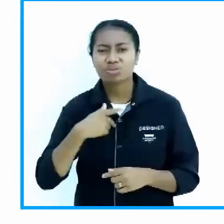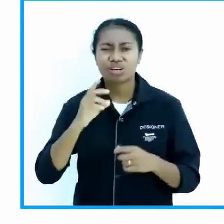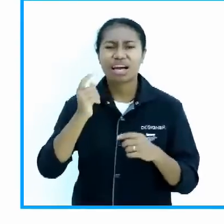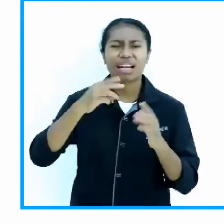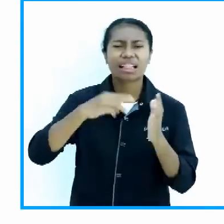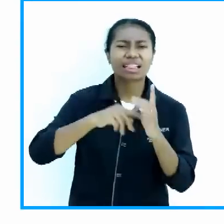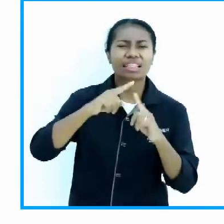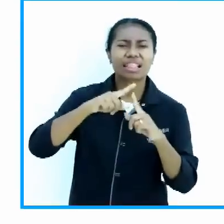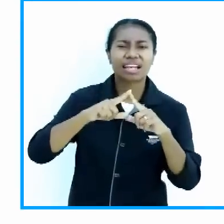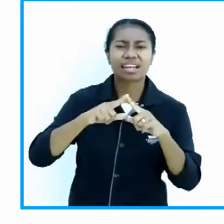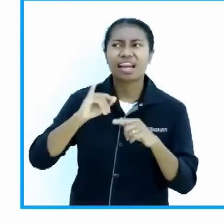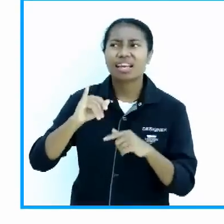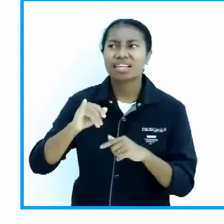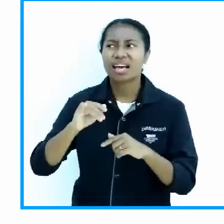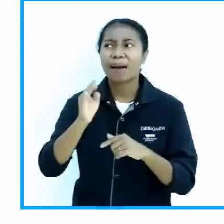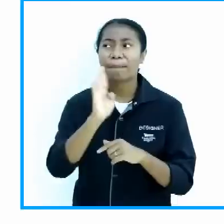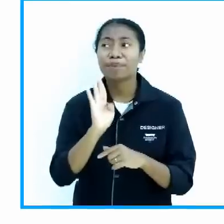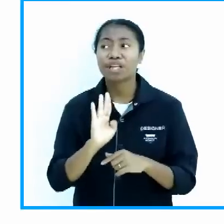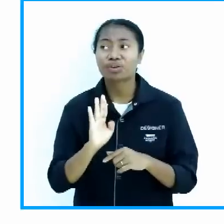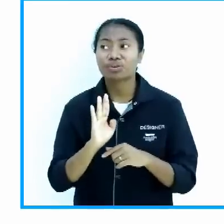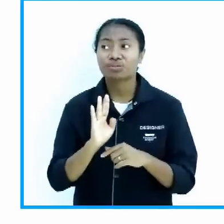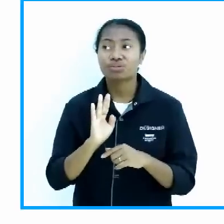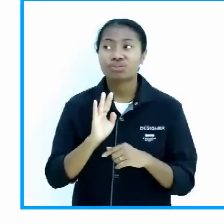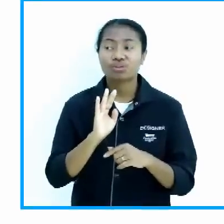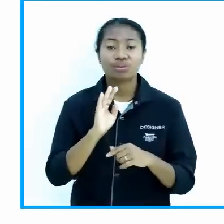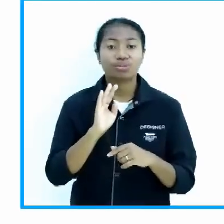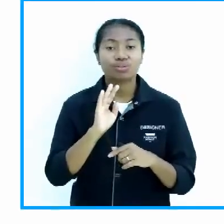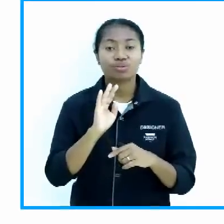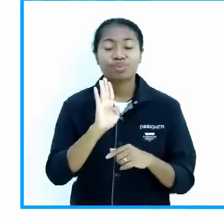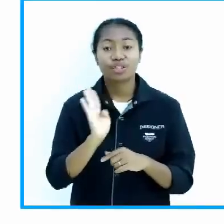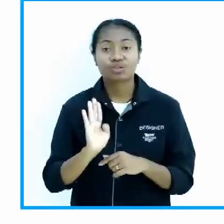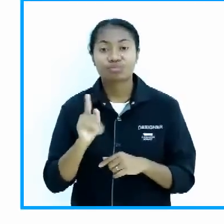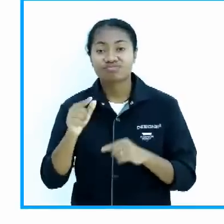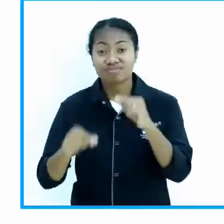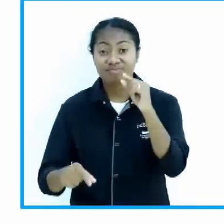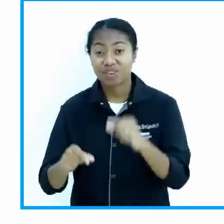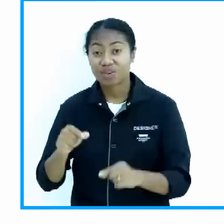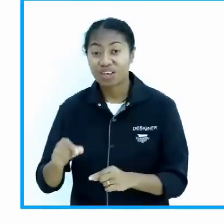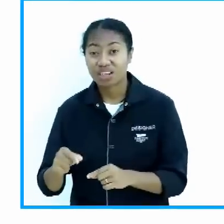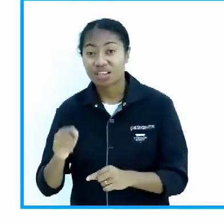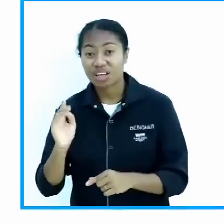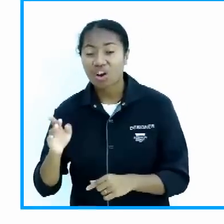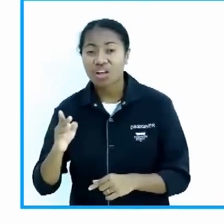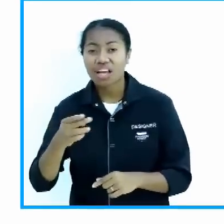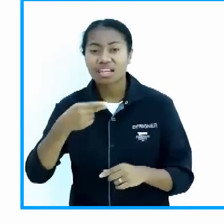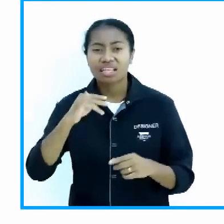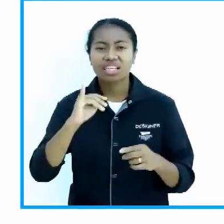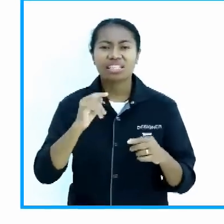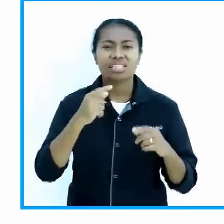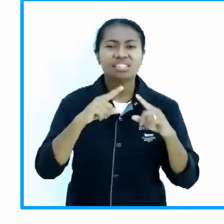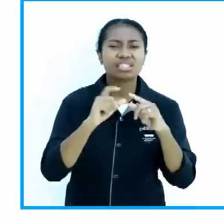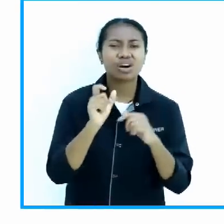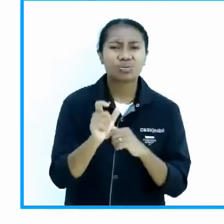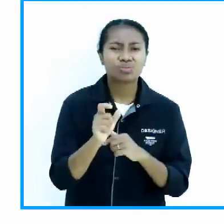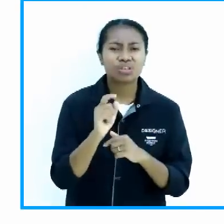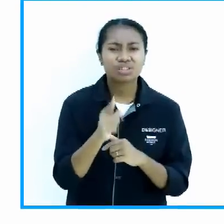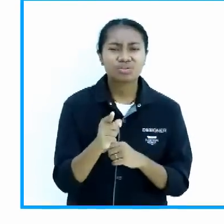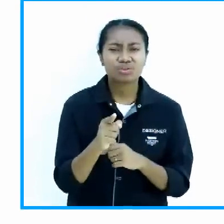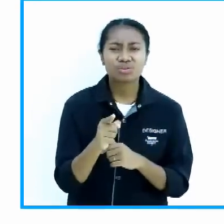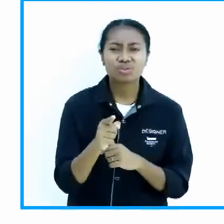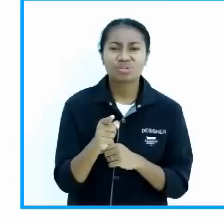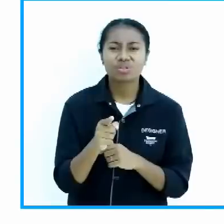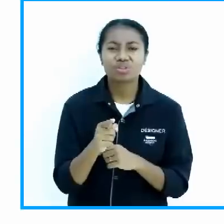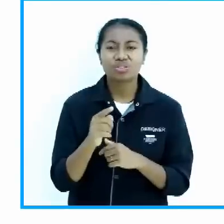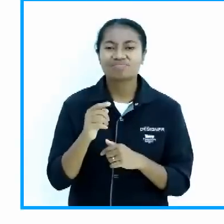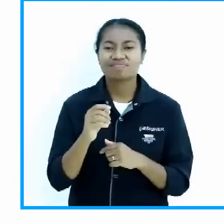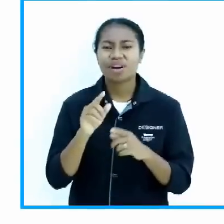itu virus. Tapi virusnya tidak sampai ke si perempuan yang kuning karena ada benteng yang melindungi dia, yang warna